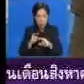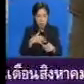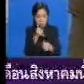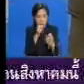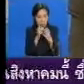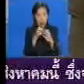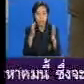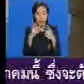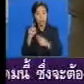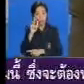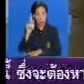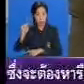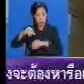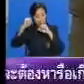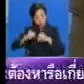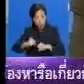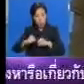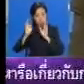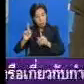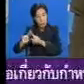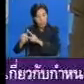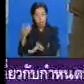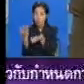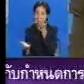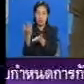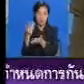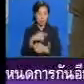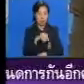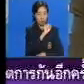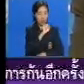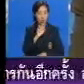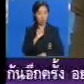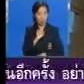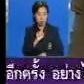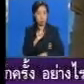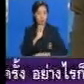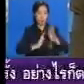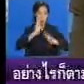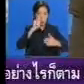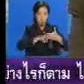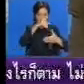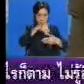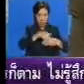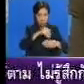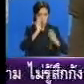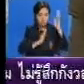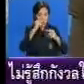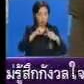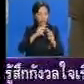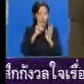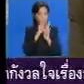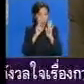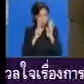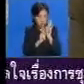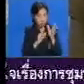การวินิจฉัยของกกต.จะออกมาในรูปแบบใดก็จะไม่กระทบต่อจำนวนเสียงส.ส.ที่จะลงมติร่างกฎหมายการเงินที่จะเข้าสู่